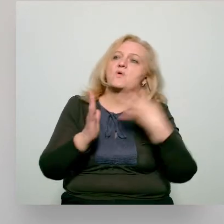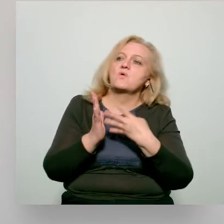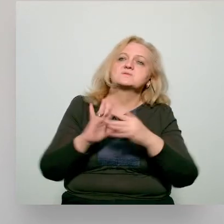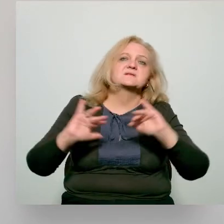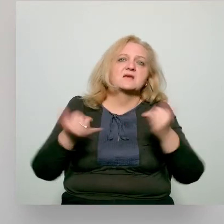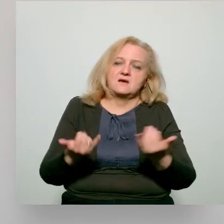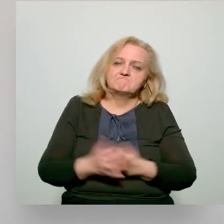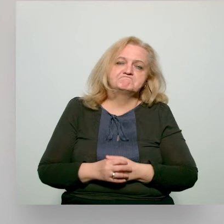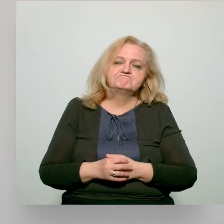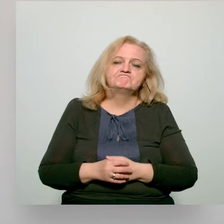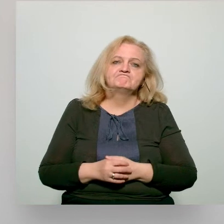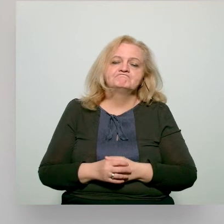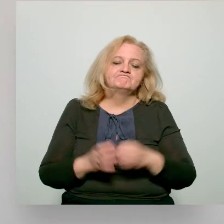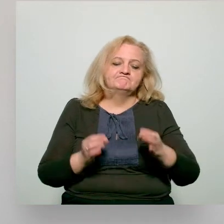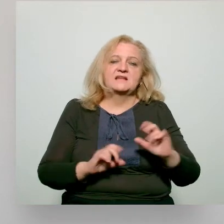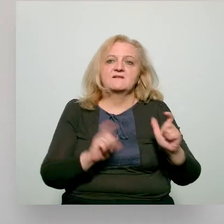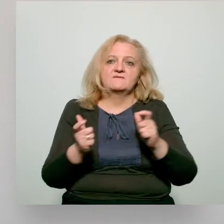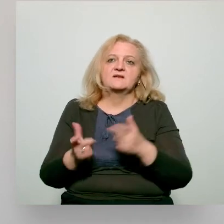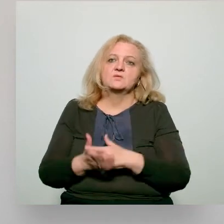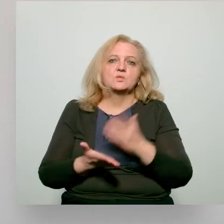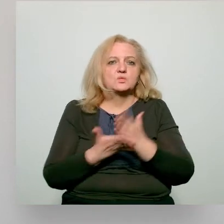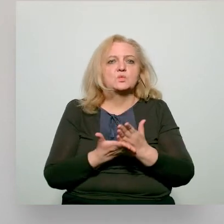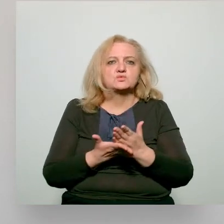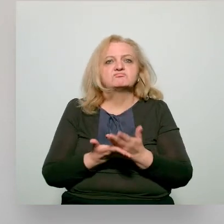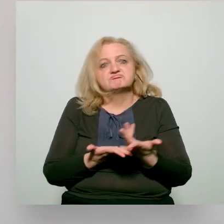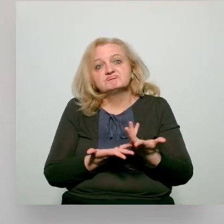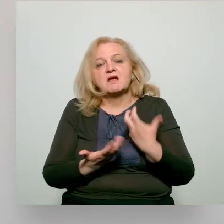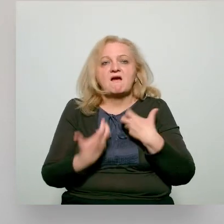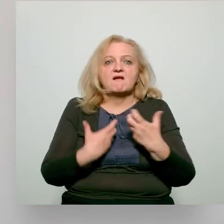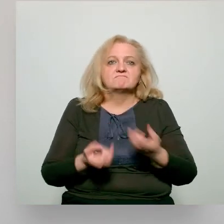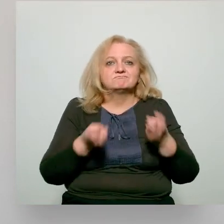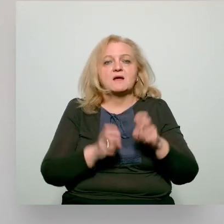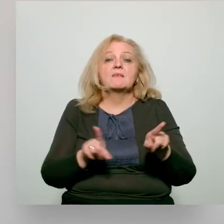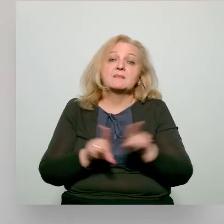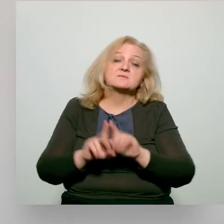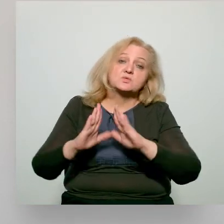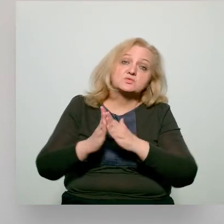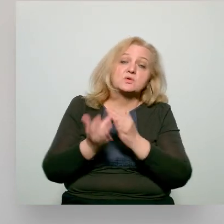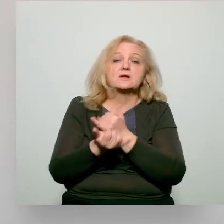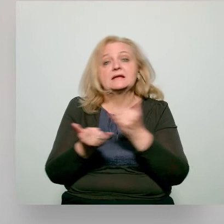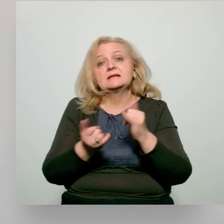Na ile to, co właśnie ma już jakiś wyraz artystyczny, czy to w literaturze, czy w innych formach?